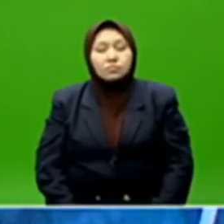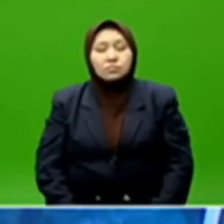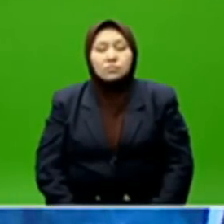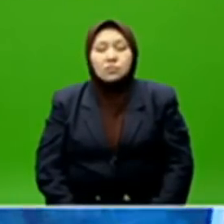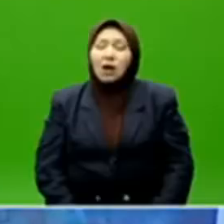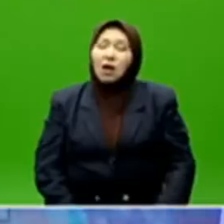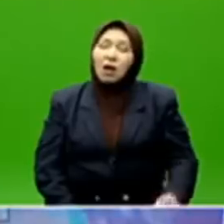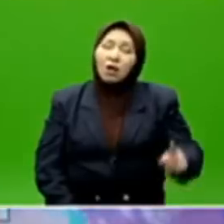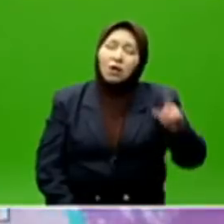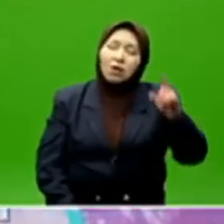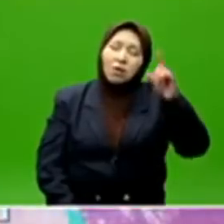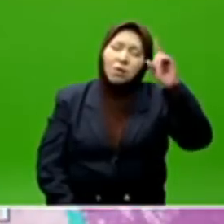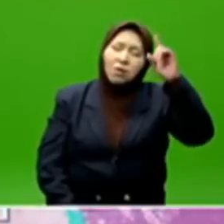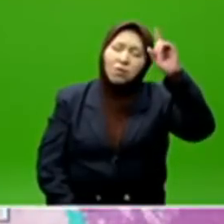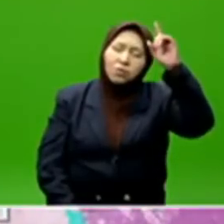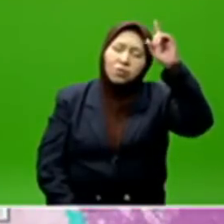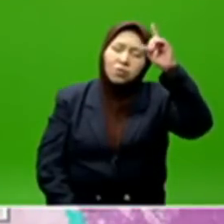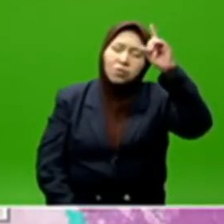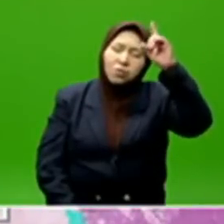ربنا